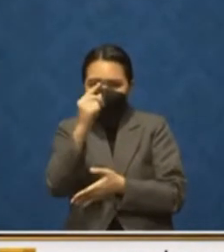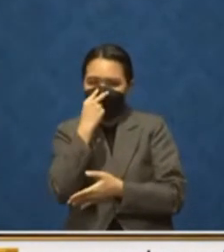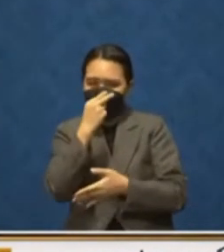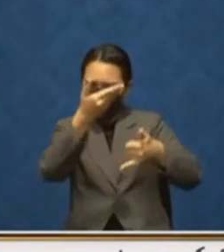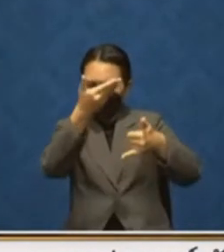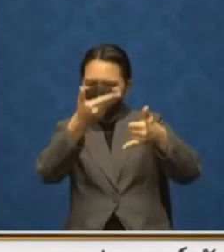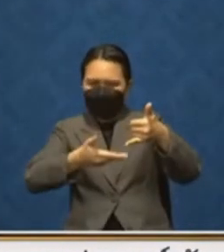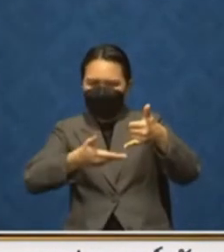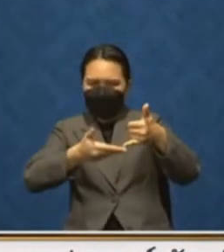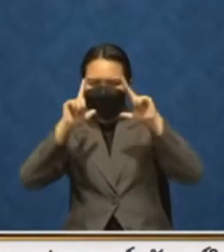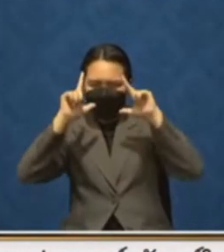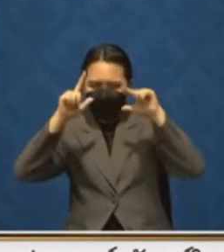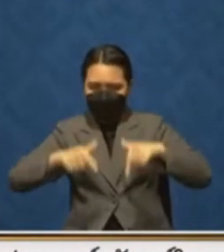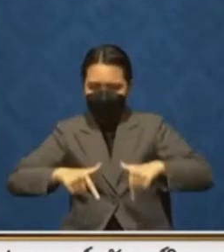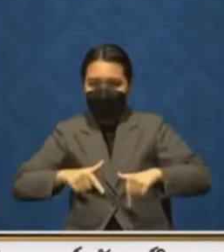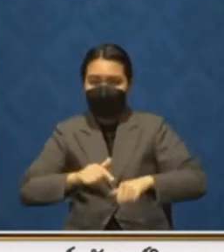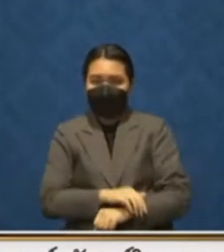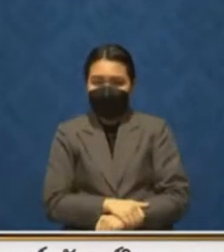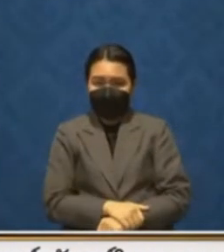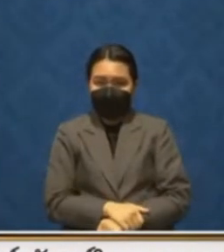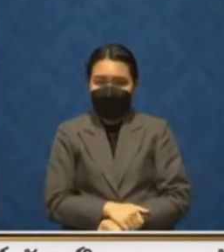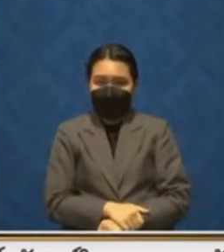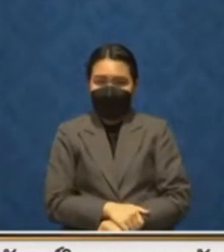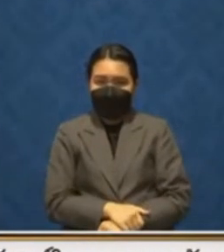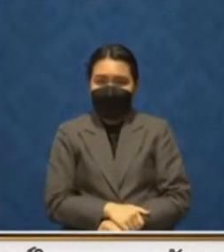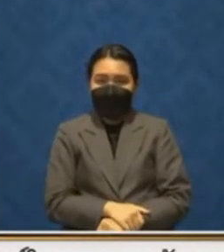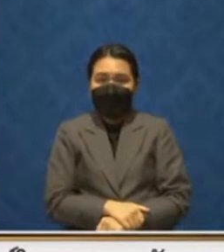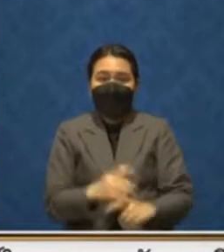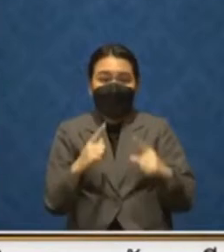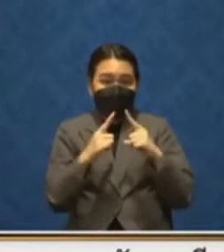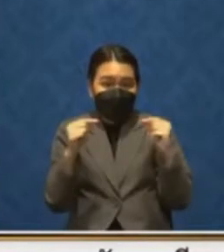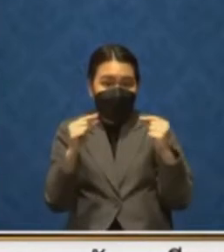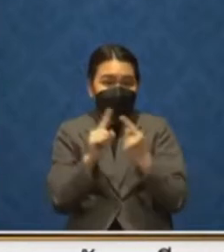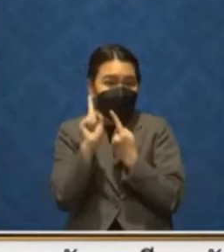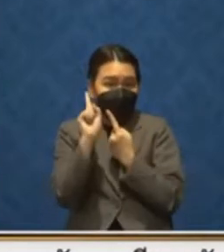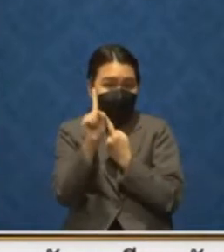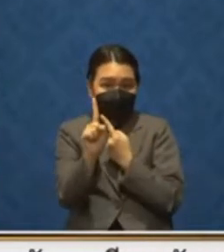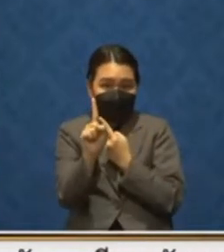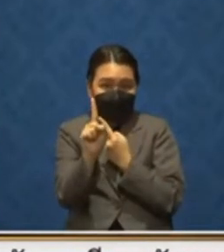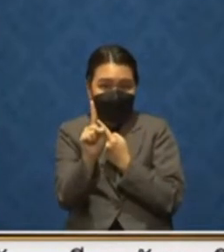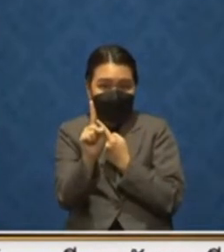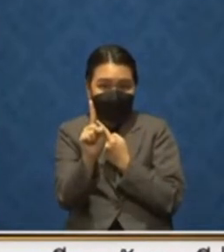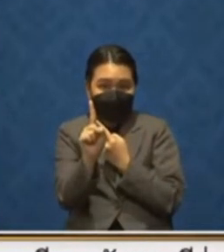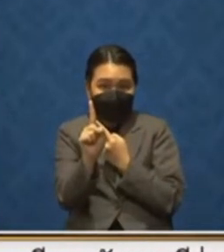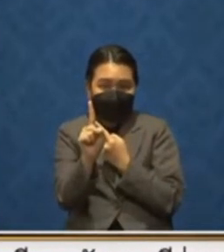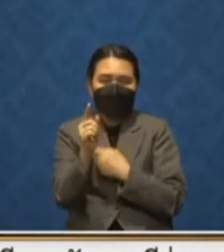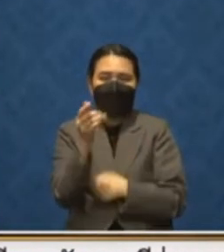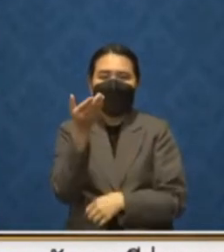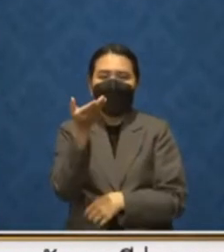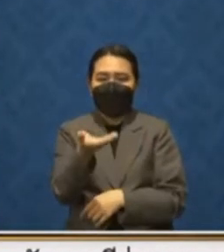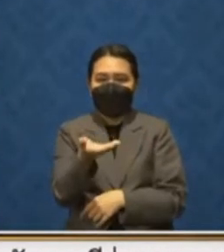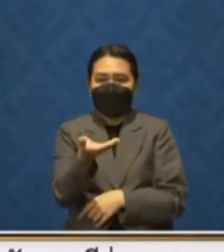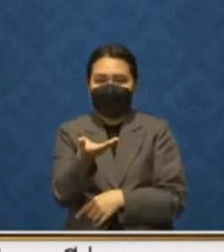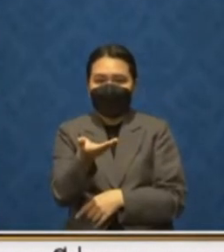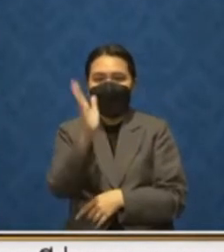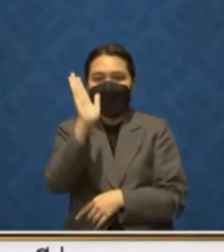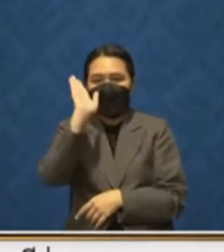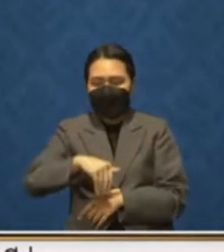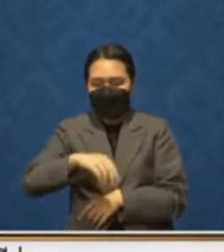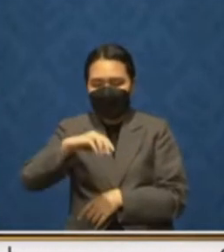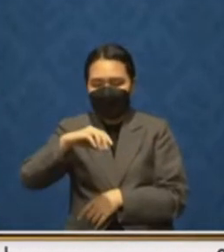ผมประเด็นที่หนึ่งครับท่านบอกว่าโอ้ยบริษัท